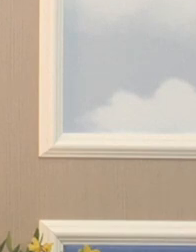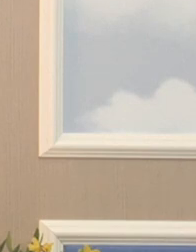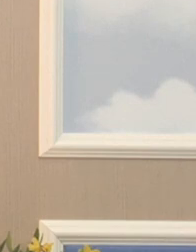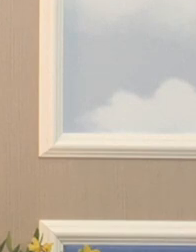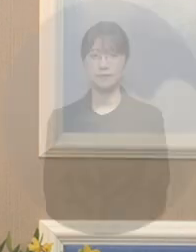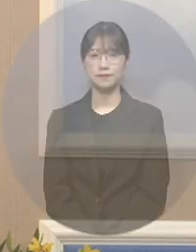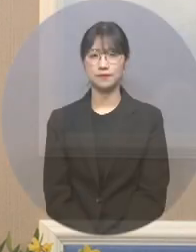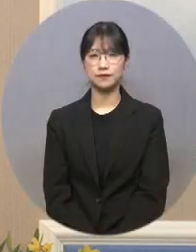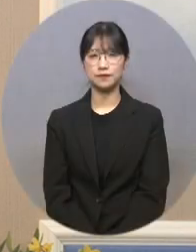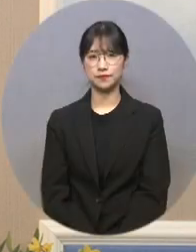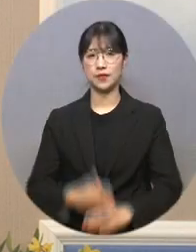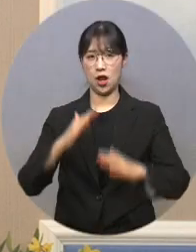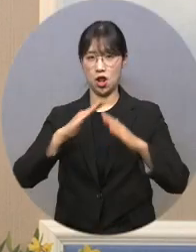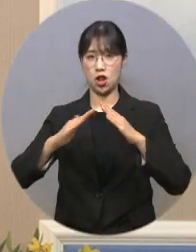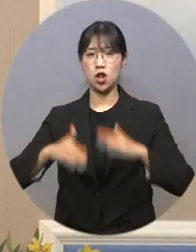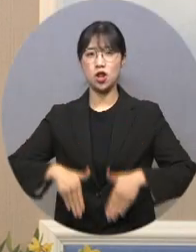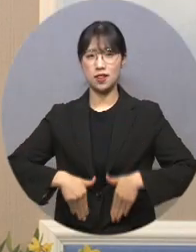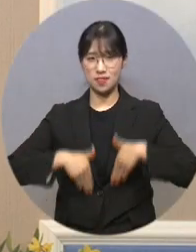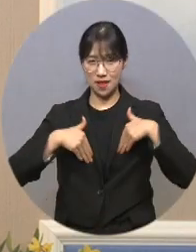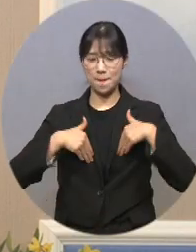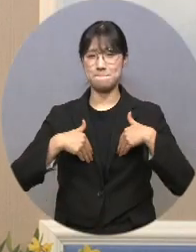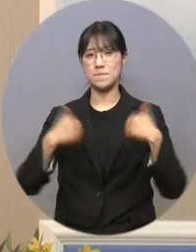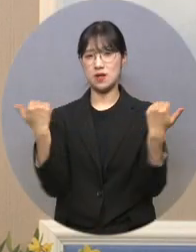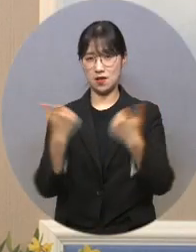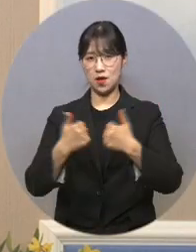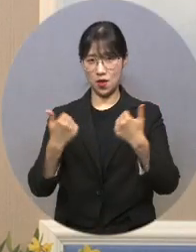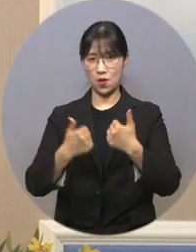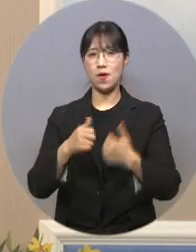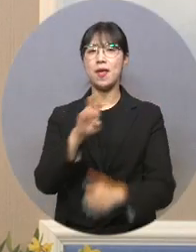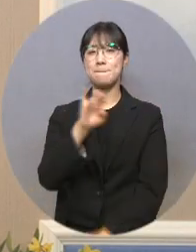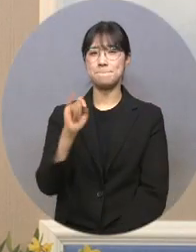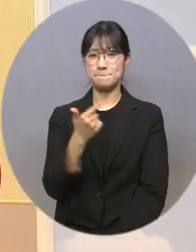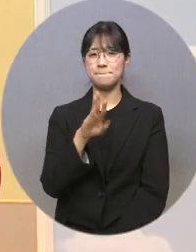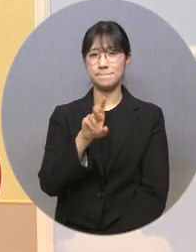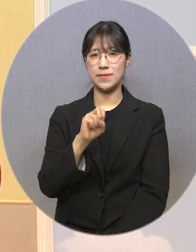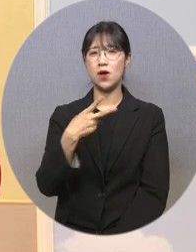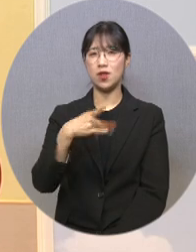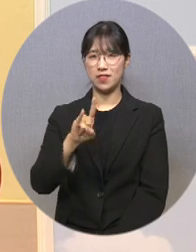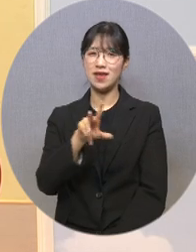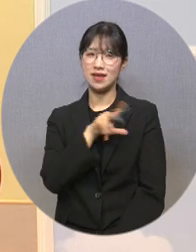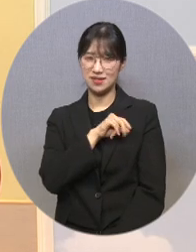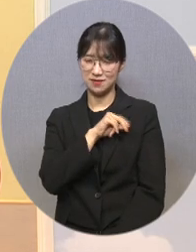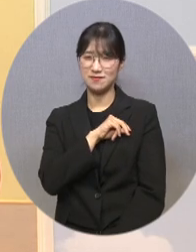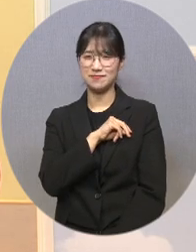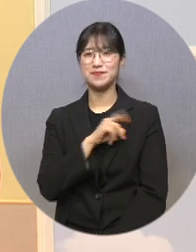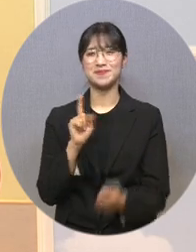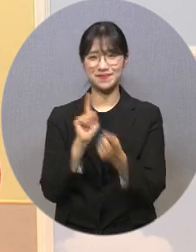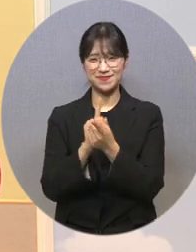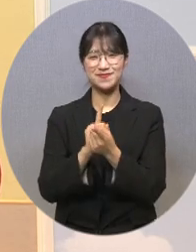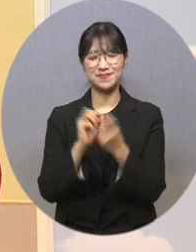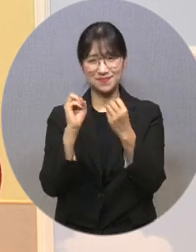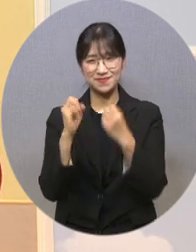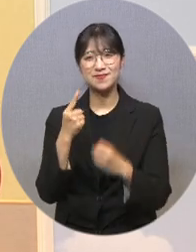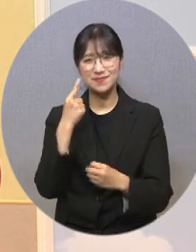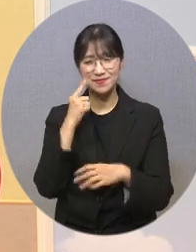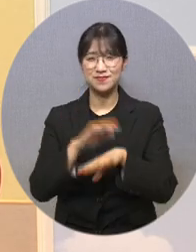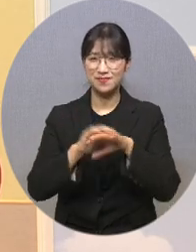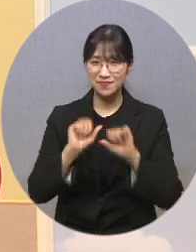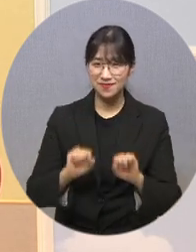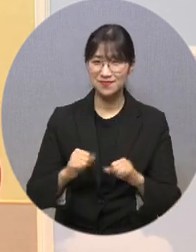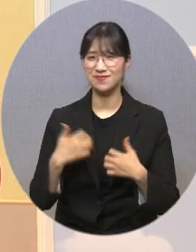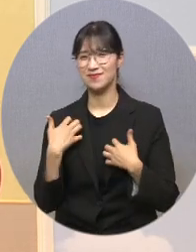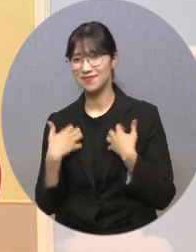전남도 의회 민병대 의원과 함께 이야기 나눠보도록 하겠습니다. 의원님 안녕하십니까? 반갑습니다. 네, 반갑습니다. 예.